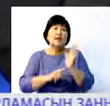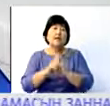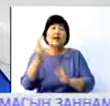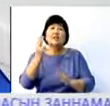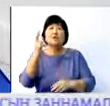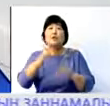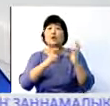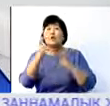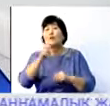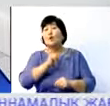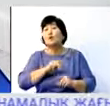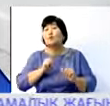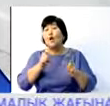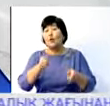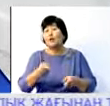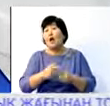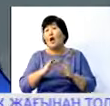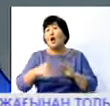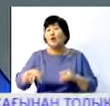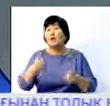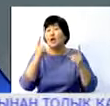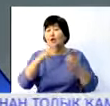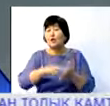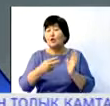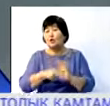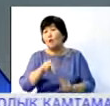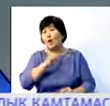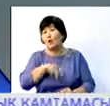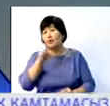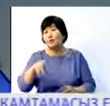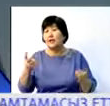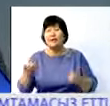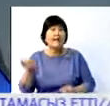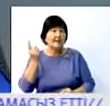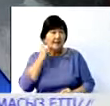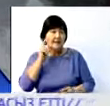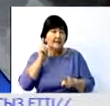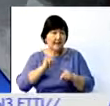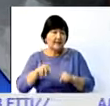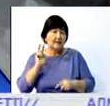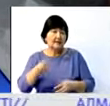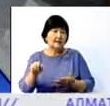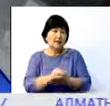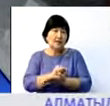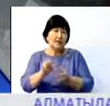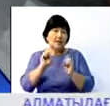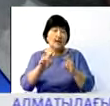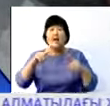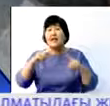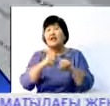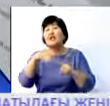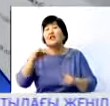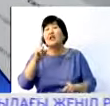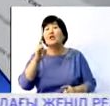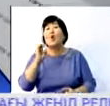цемент зауытына жұмысқа орналасты. Аудандағы ірі жобаға жұмысшы қажет дегенді ести сала, дер кезінде құжатын тапсырған. Инженер-технолог